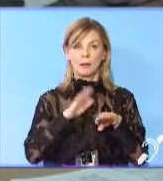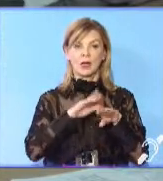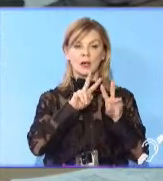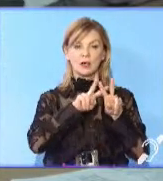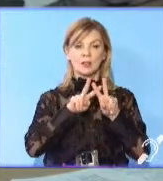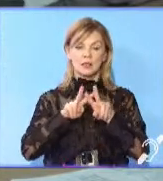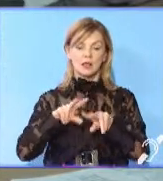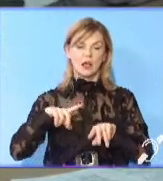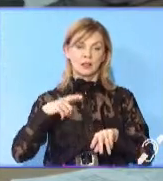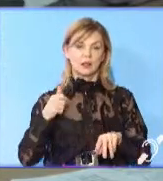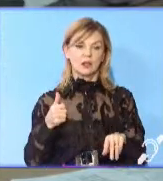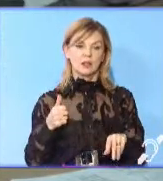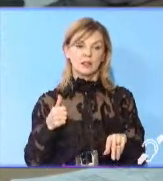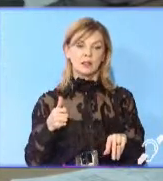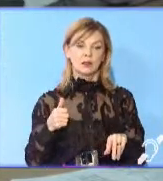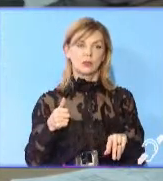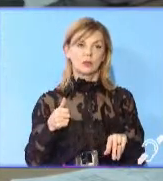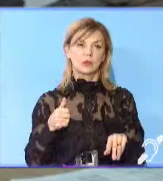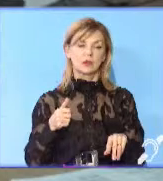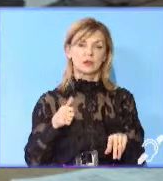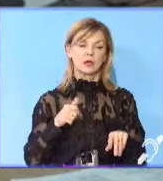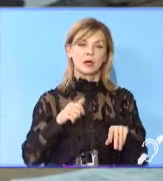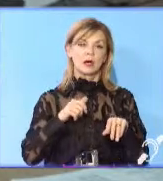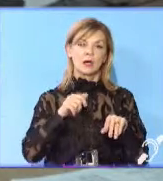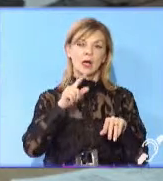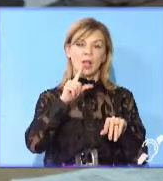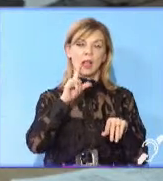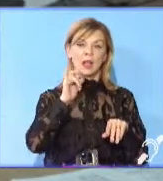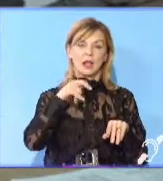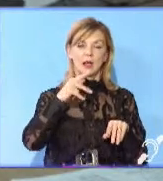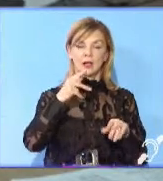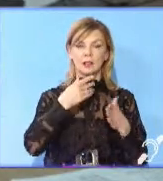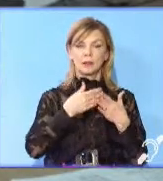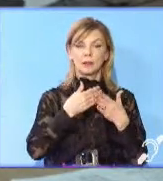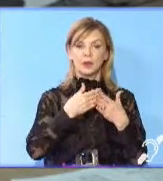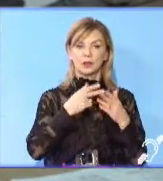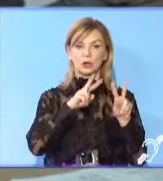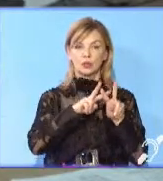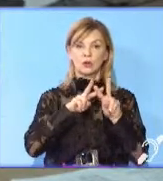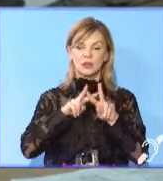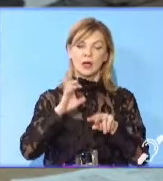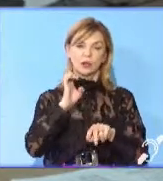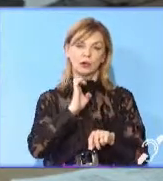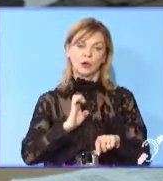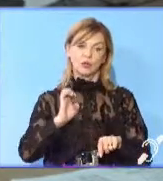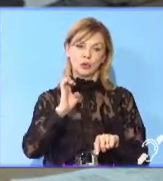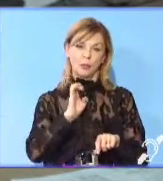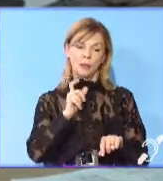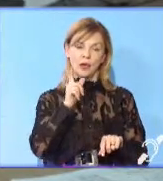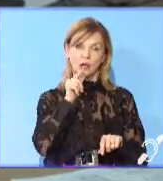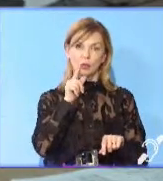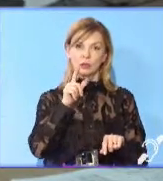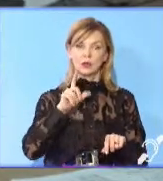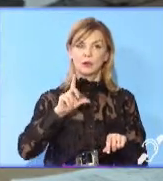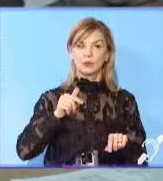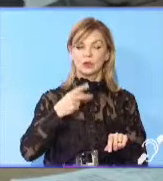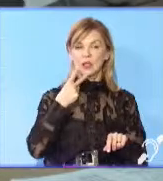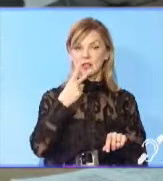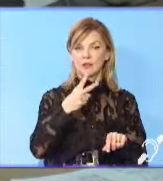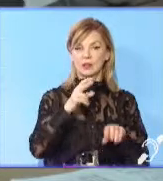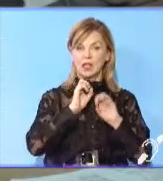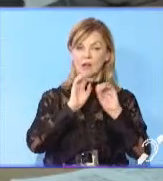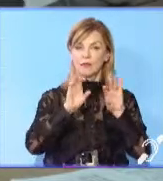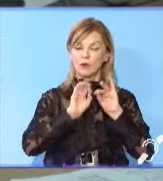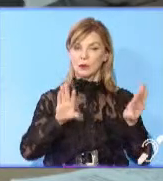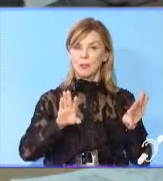se găsește un link către site-ul european, către Meteo Alarm, unde sunt disponibile informații